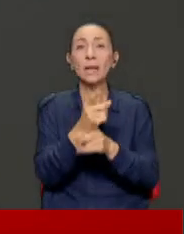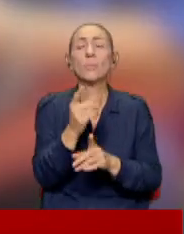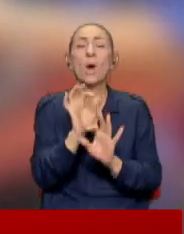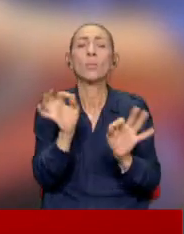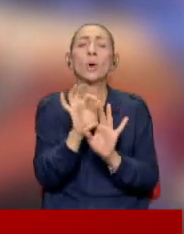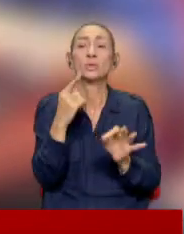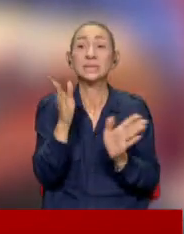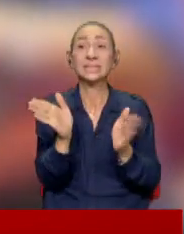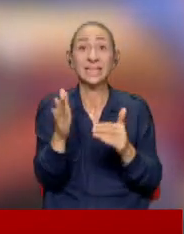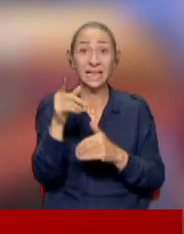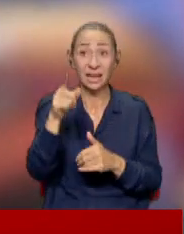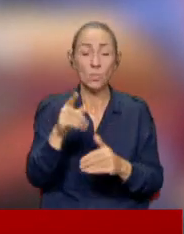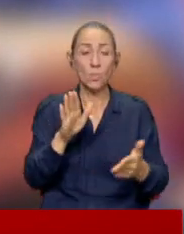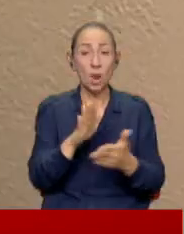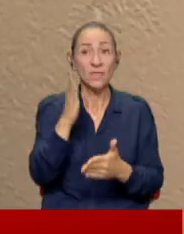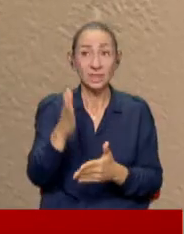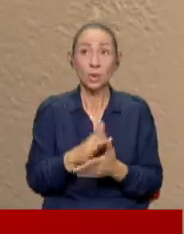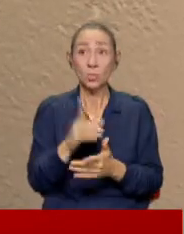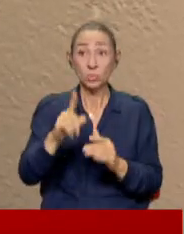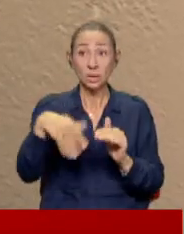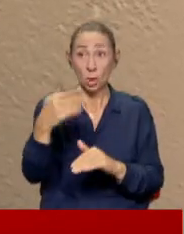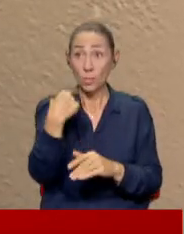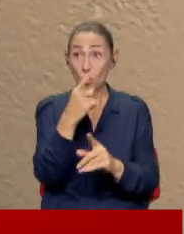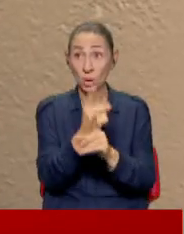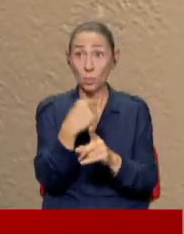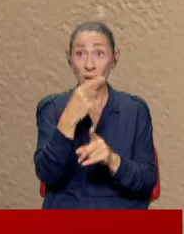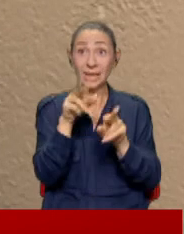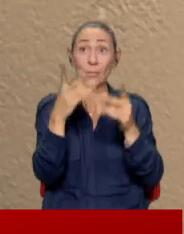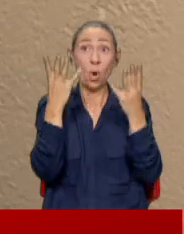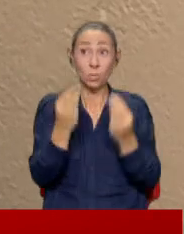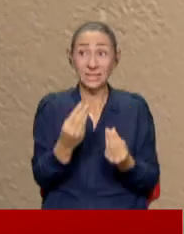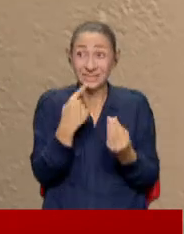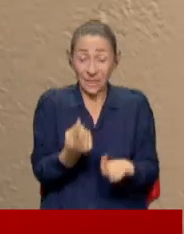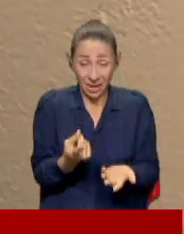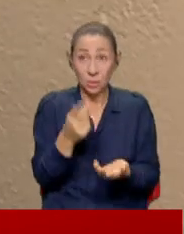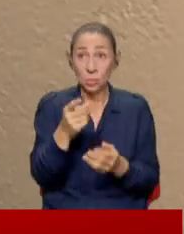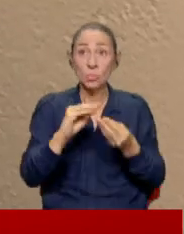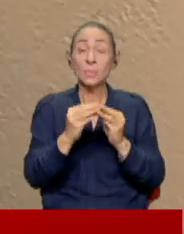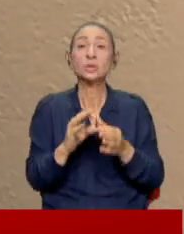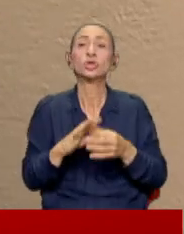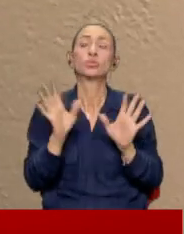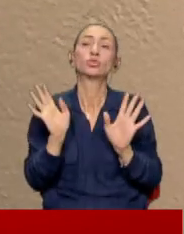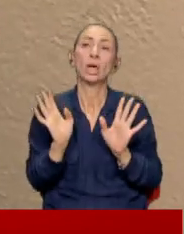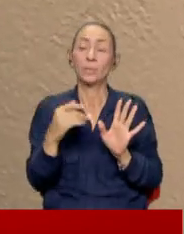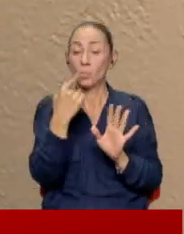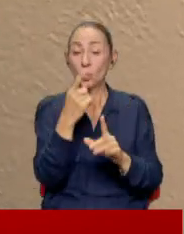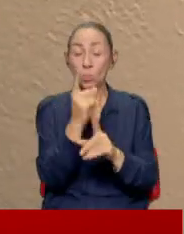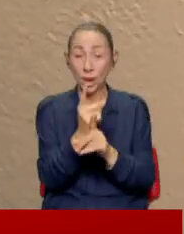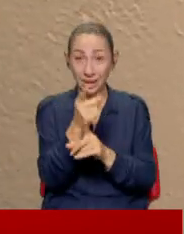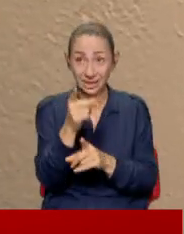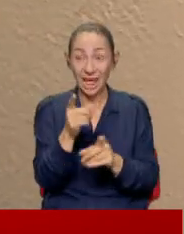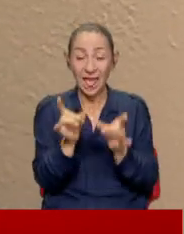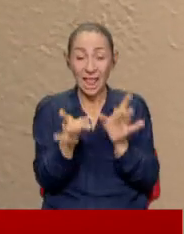diyor. Sendikalarda, muhalefette. Bundan sonra da mülakatların mülakat gibi olması da bu sorunu çözmeyecektir.